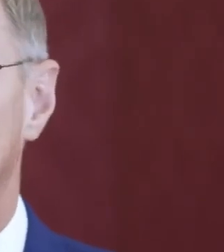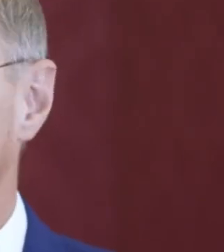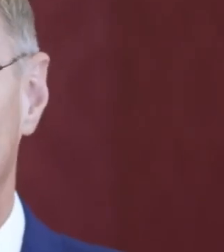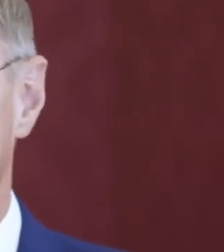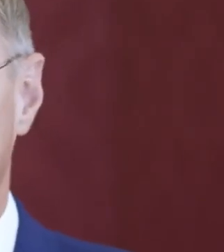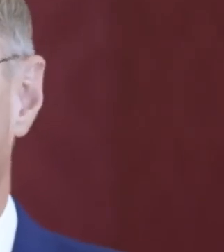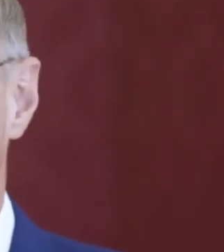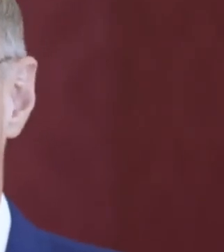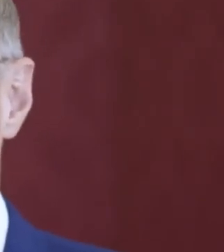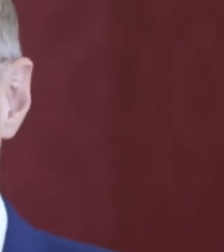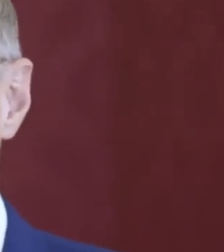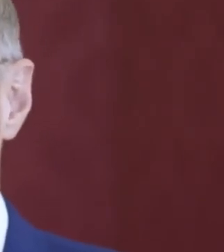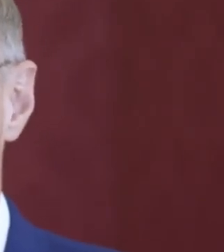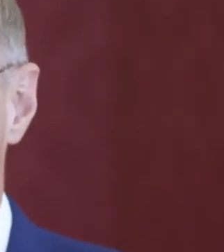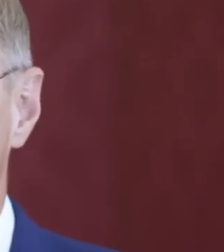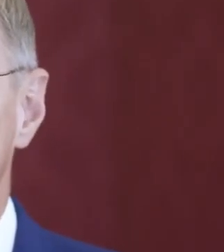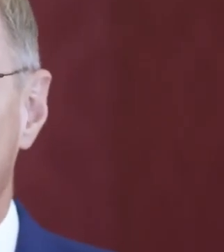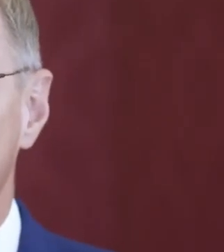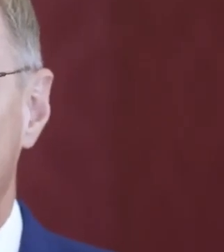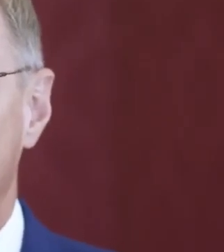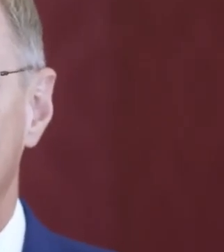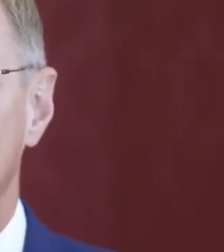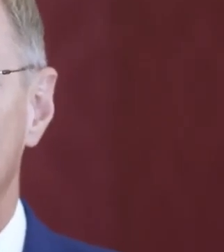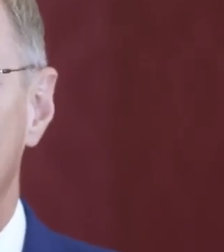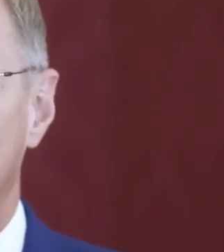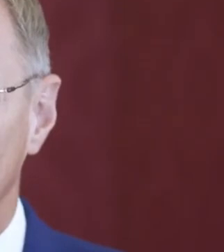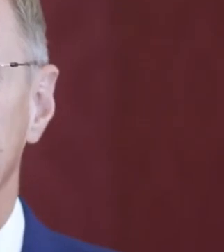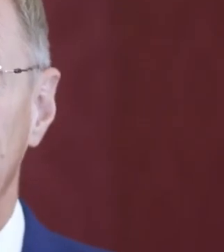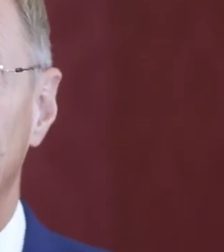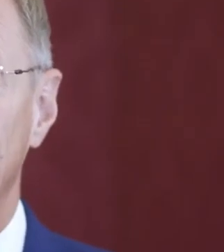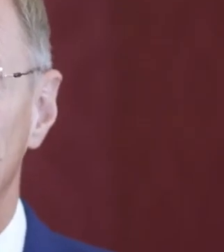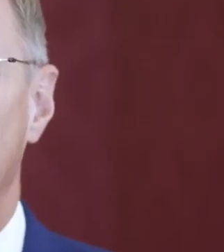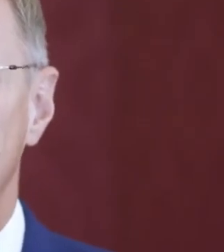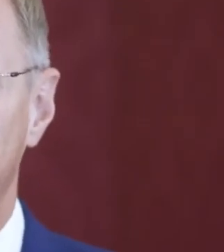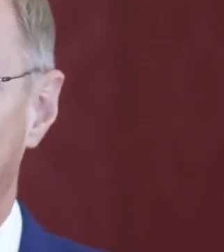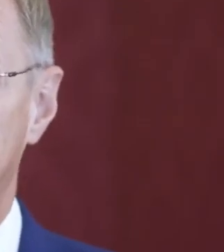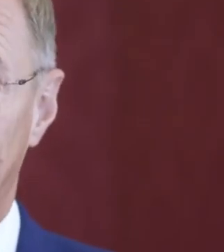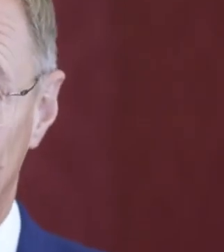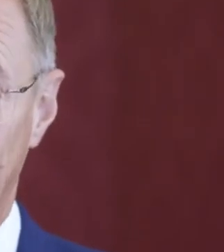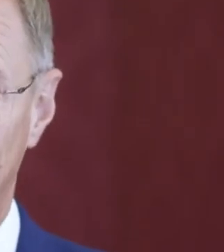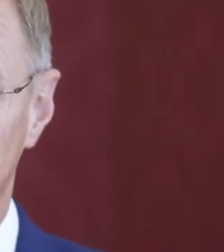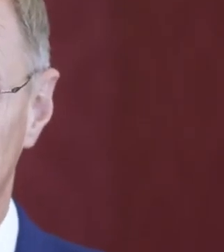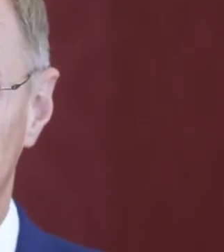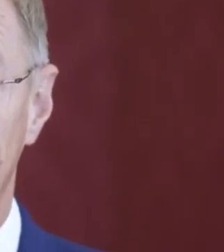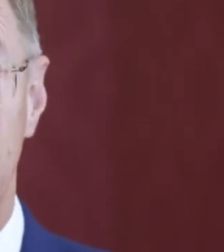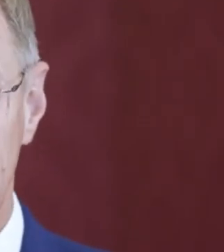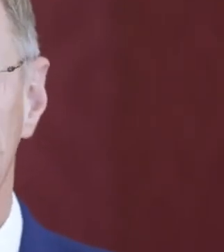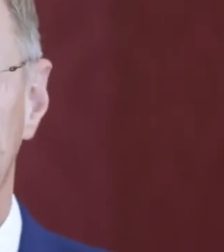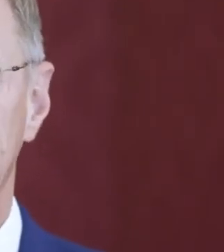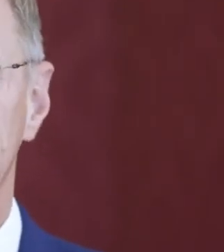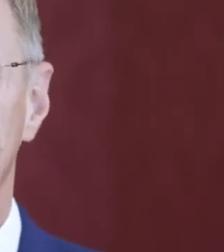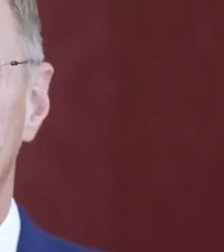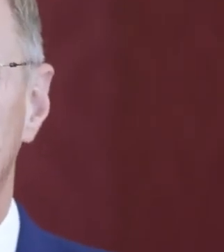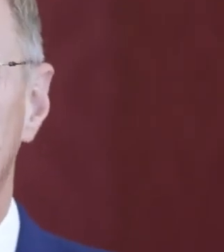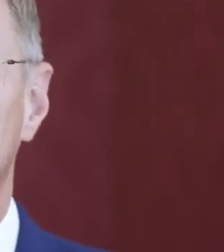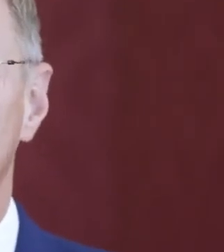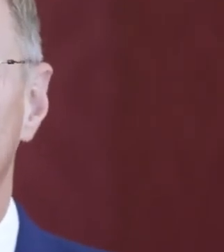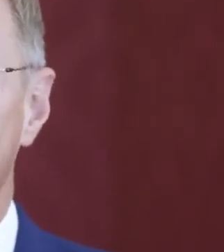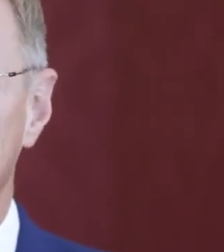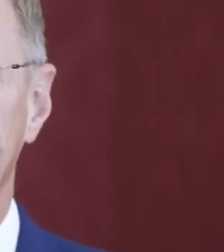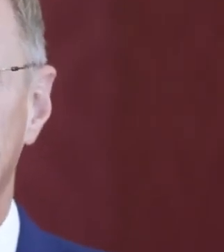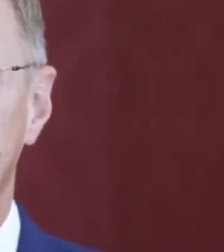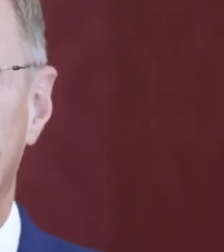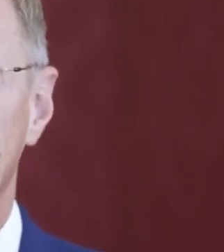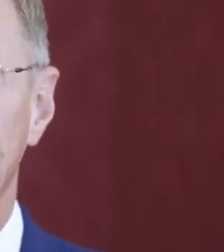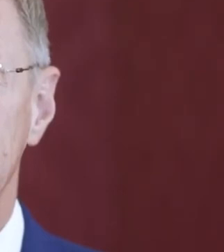Unternehmensdialogen nicht nur geträumt haben, sondern Sie haben auch positive neue Fakten geschaffen. Sie sind es, die